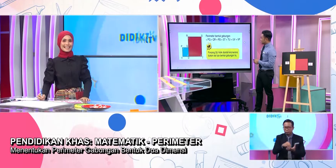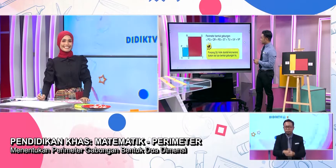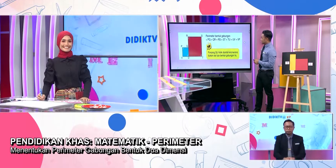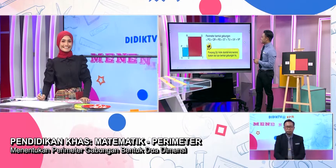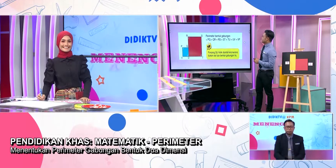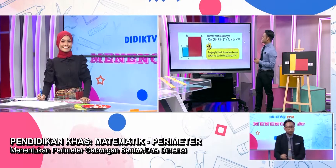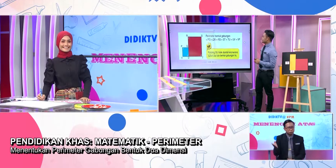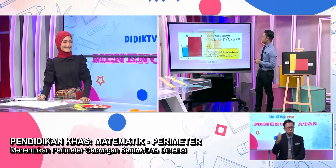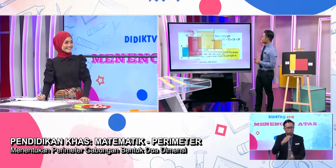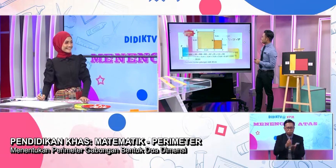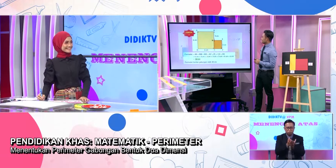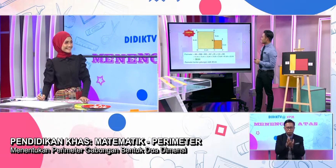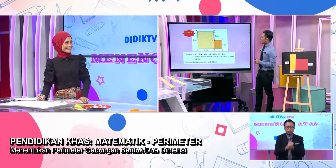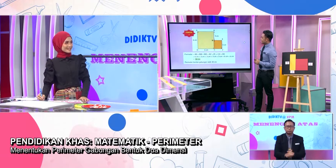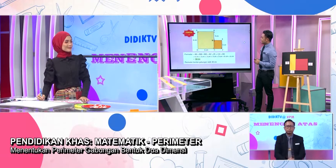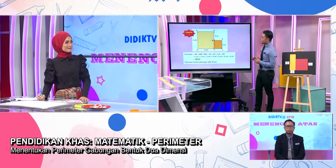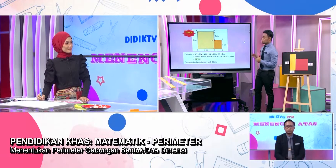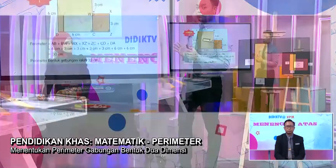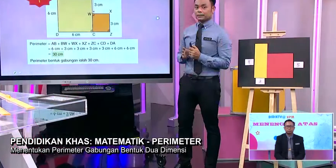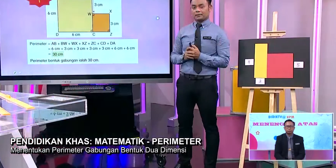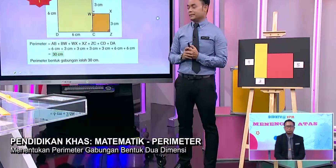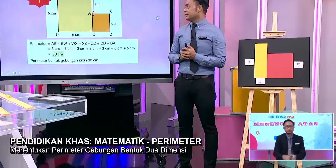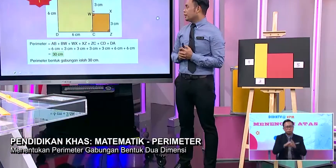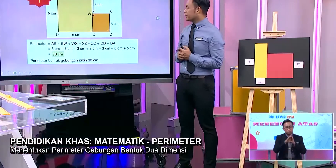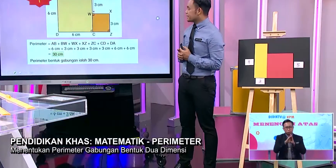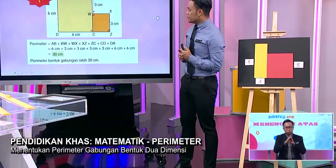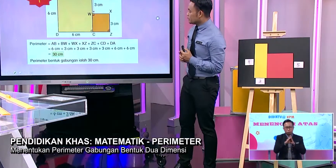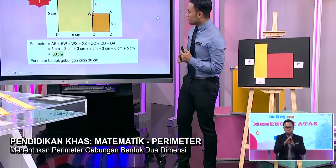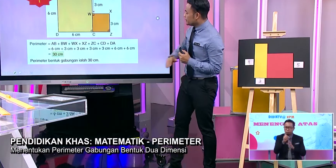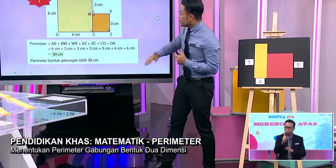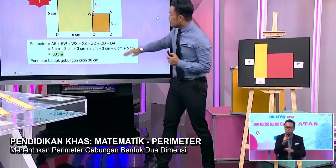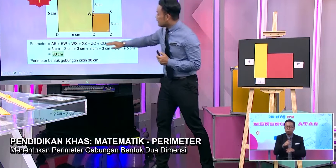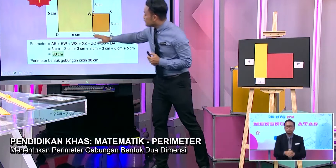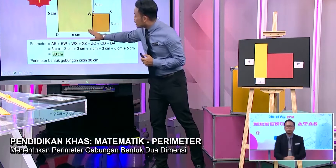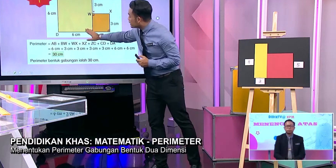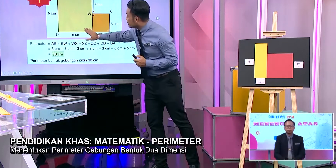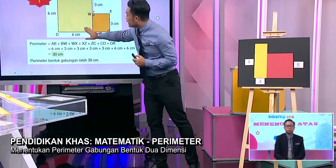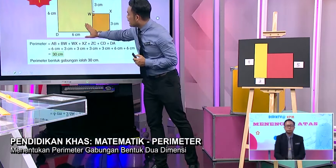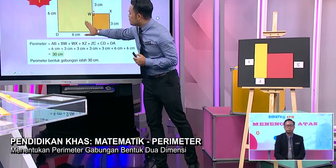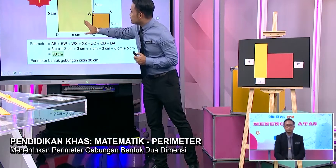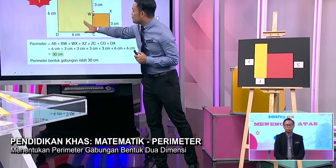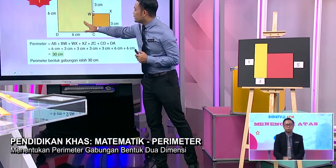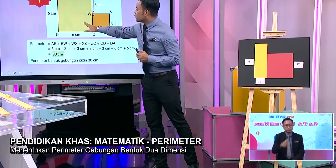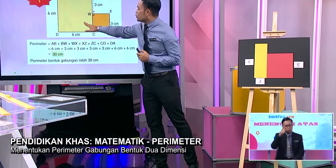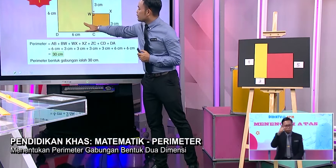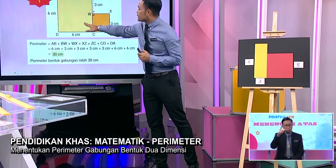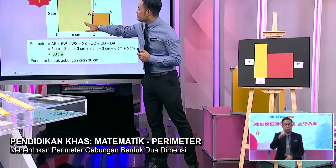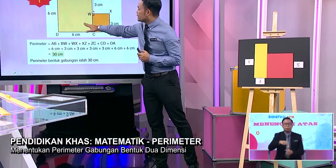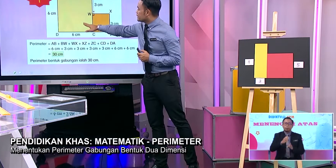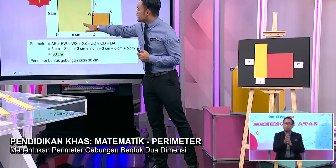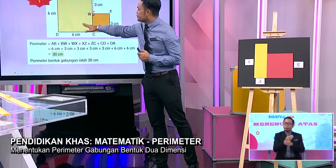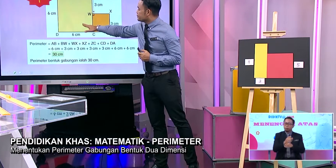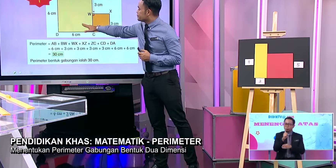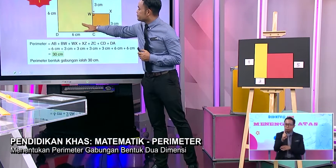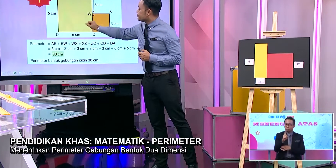kita teruskan teruskan Oke ini contoh pertama Oke sebelum tui kalau kita lihat apakah bentuk yang